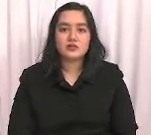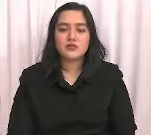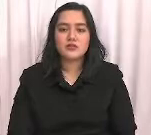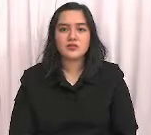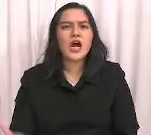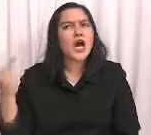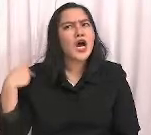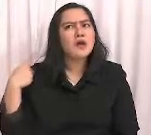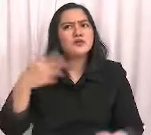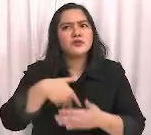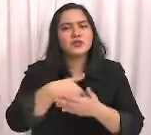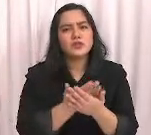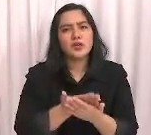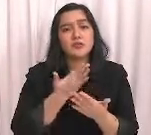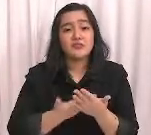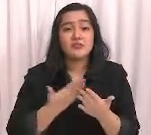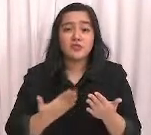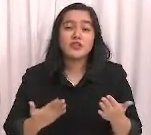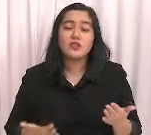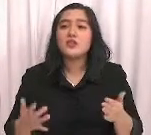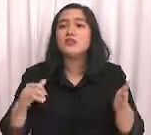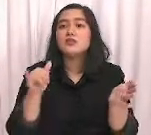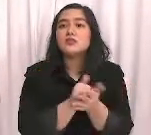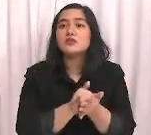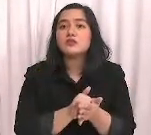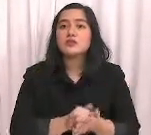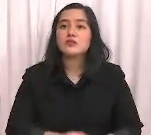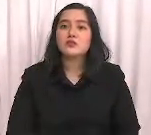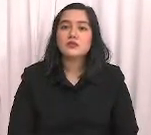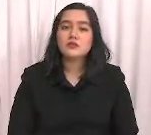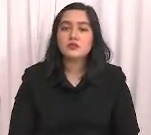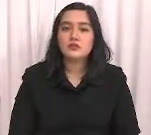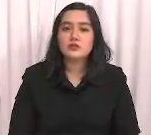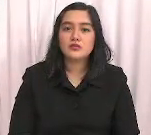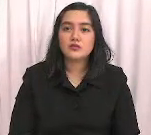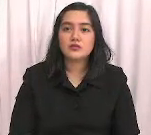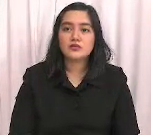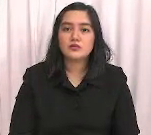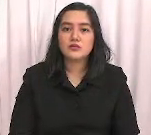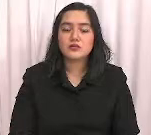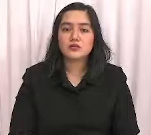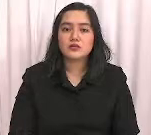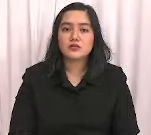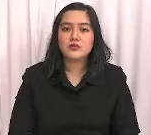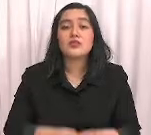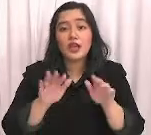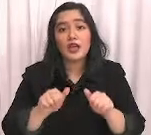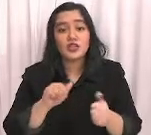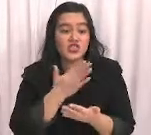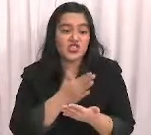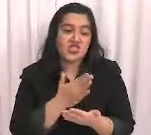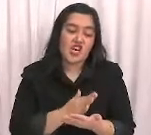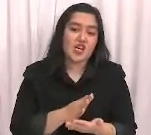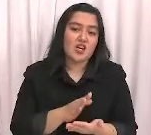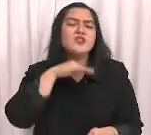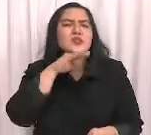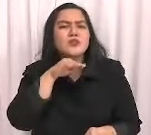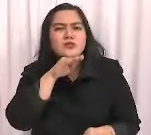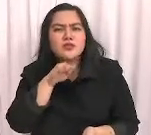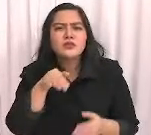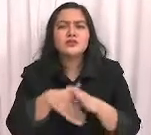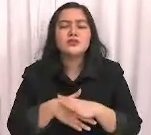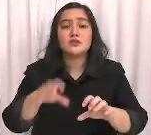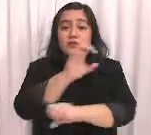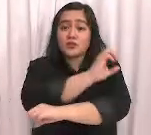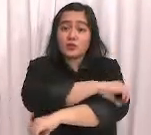things na pwede niya, kunwari, yung mga, ano niya, yung mga stress niya sa office na pwede niya sabihin sa akin. Uh-huh. And I will not judge him